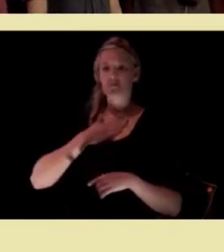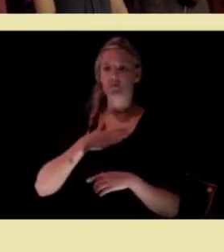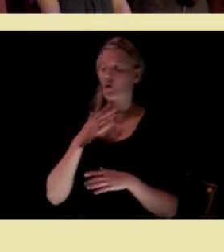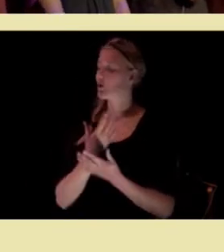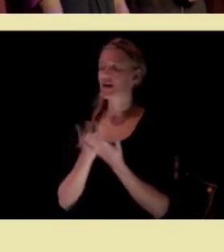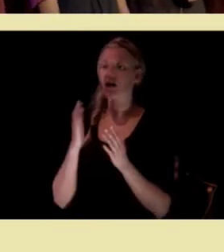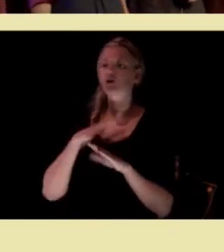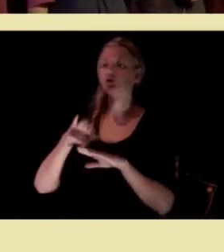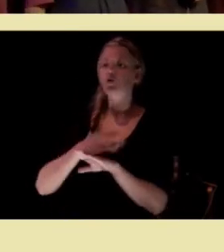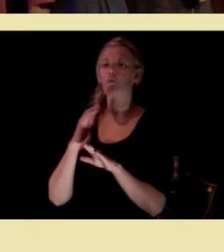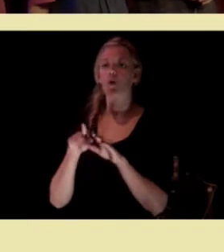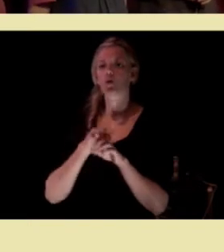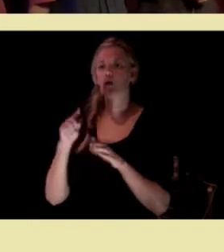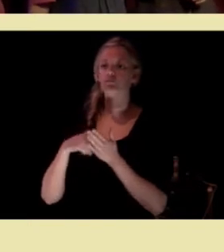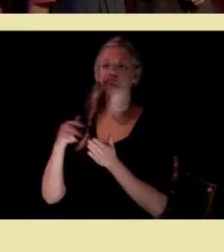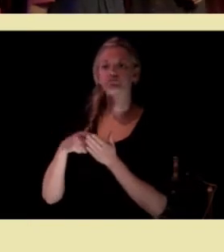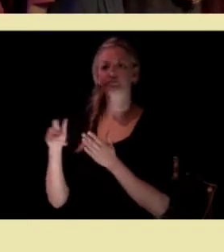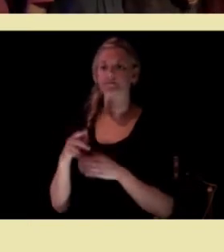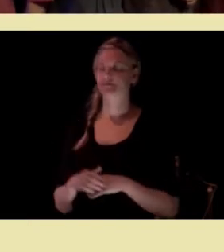å gå uten sko, jeg.